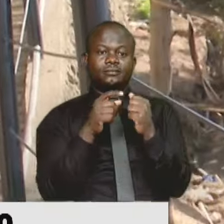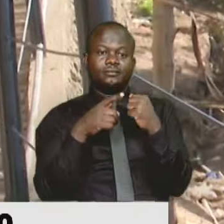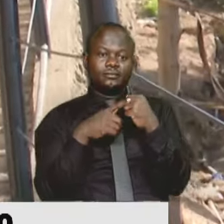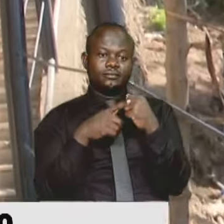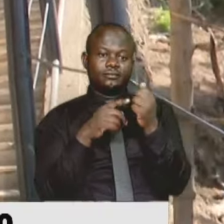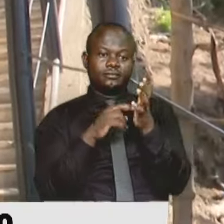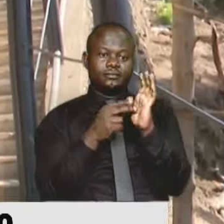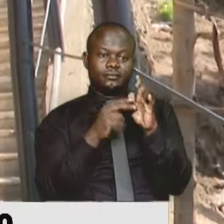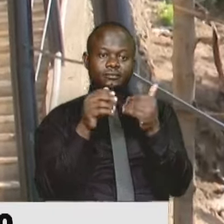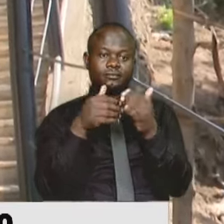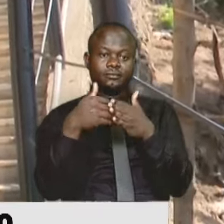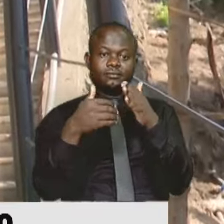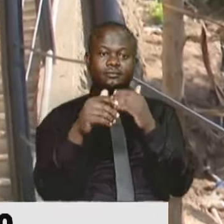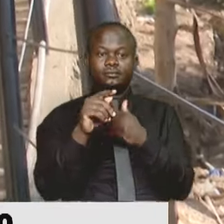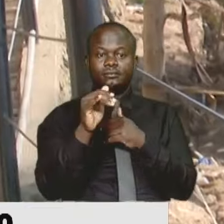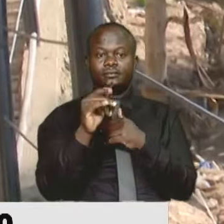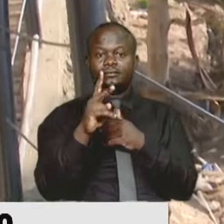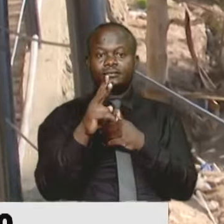ukuvuga ngo wawinjire Kivuruga